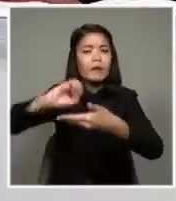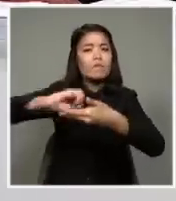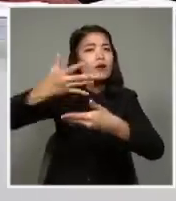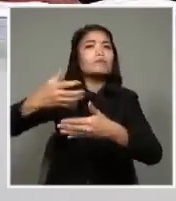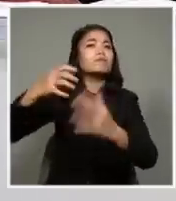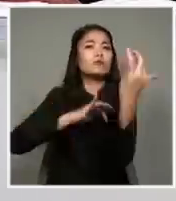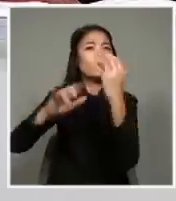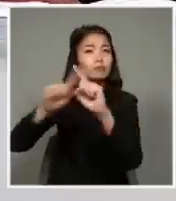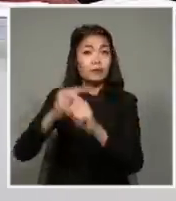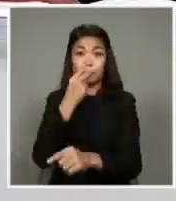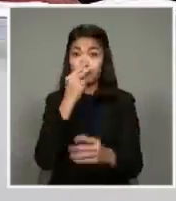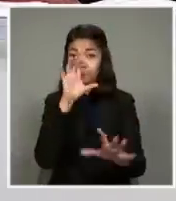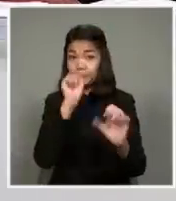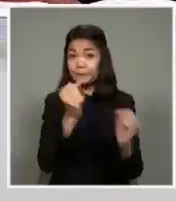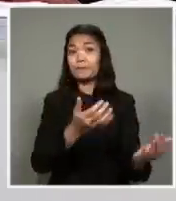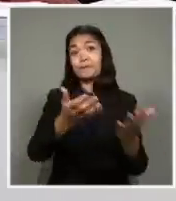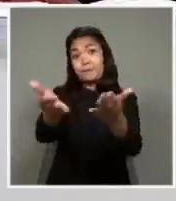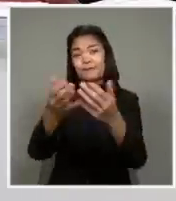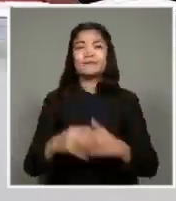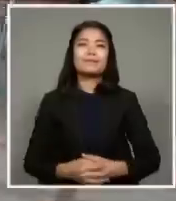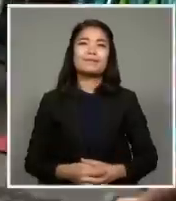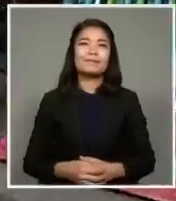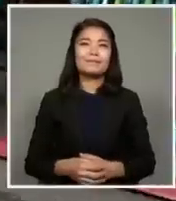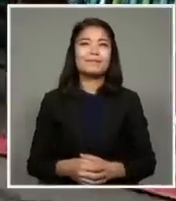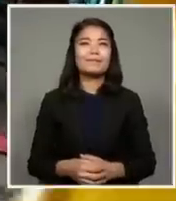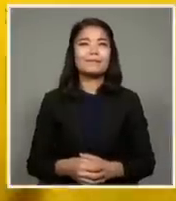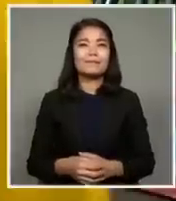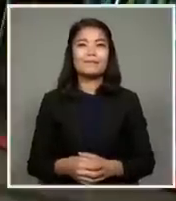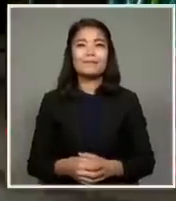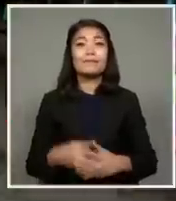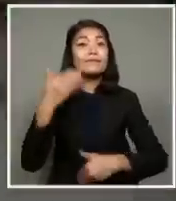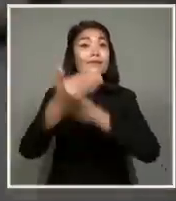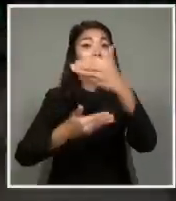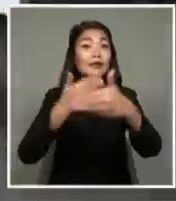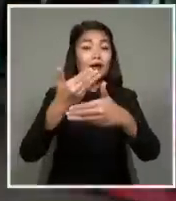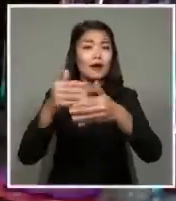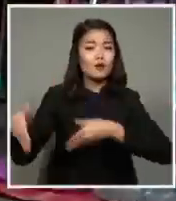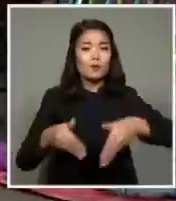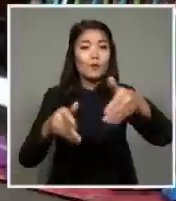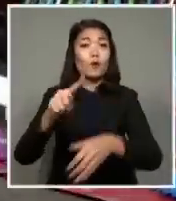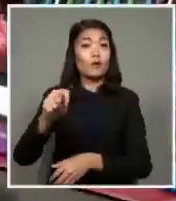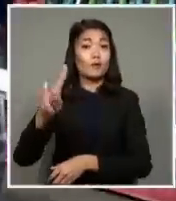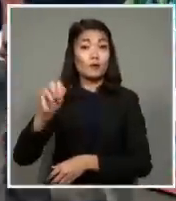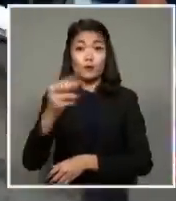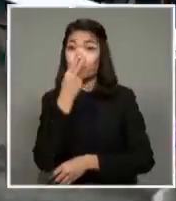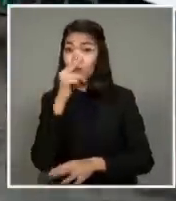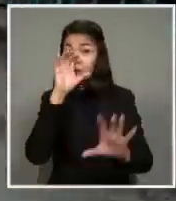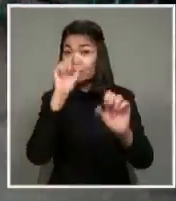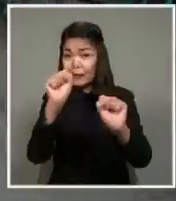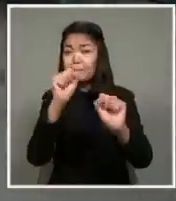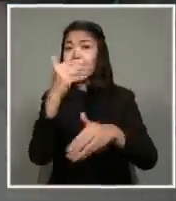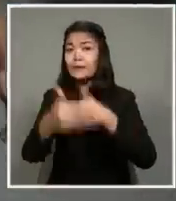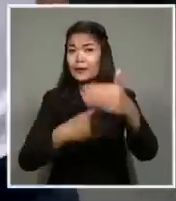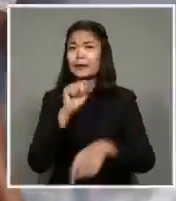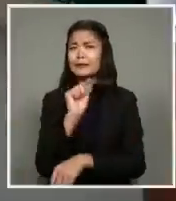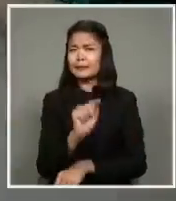ชนิดเลยไปติดตามพร้อมๆกันค่ะไหนๆวันนี้เราพูดถึงเรื่องคลองถมแล้วนะคะเราพาคุณผู้ชมไปดูกันหน่อยปกติแล้วตลาดคลอง